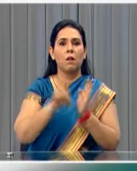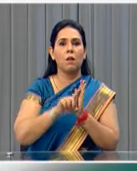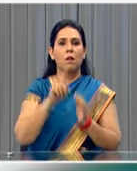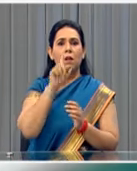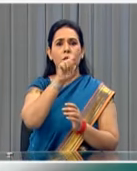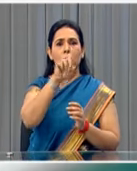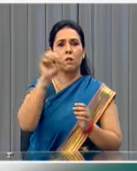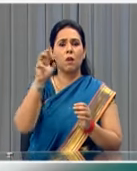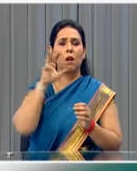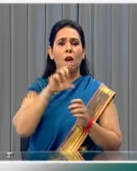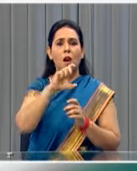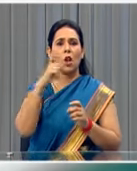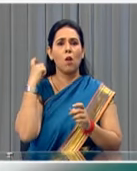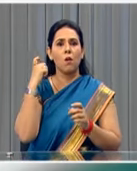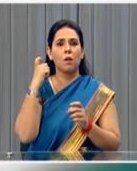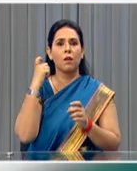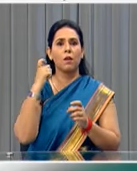125 करोड़